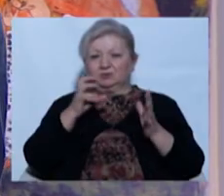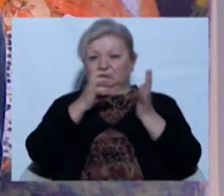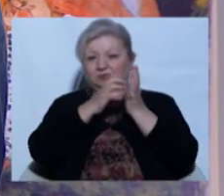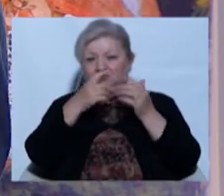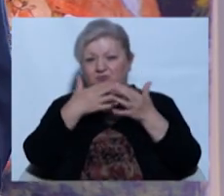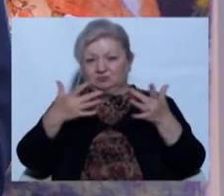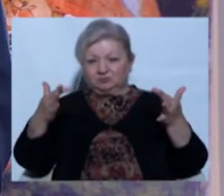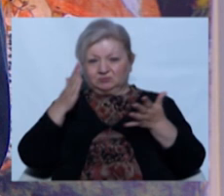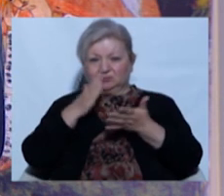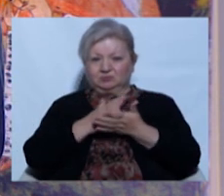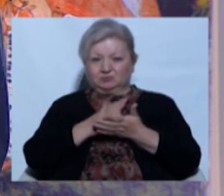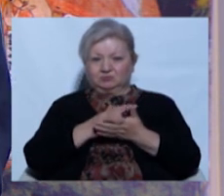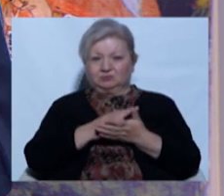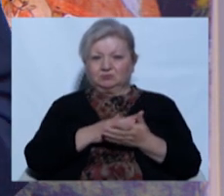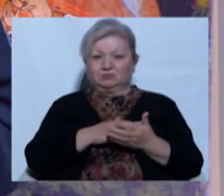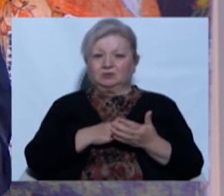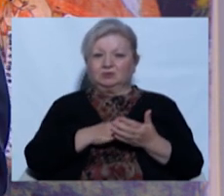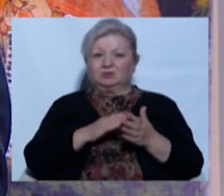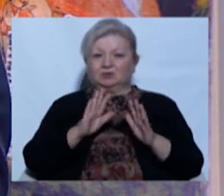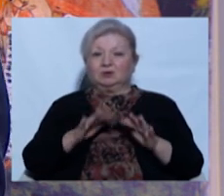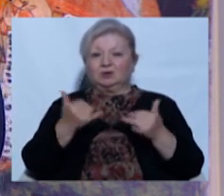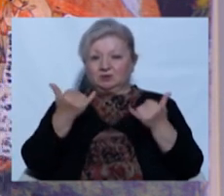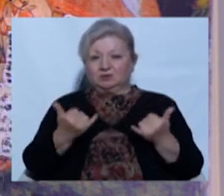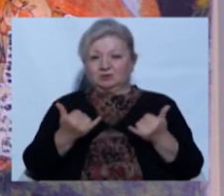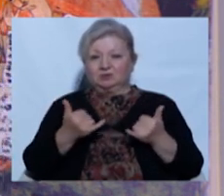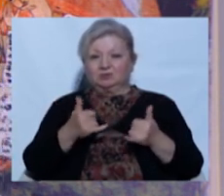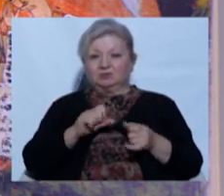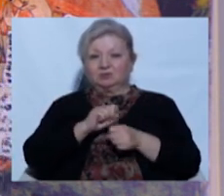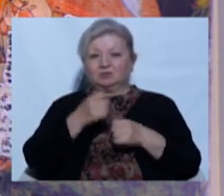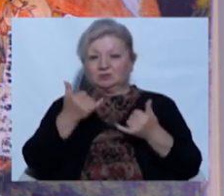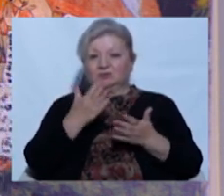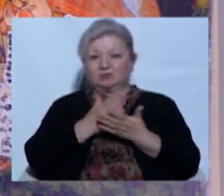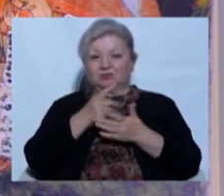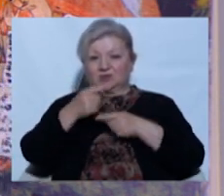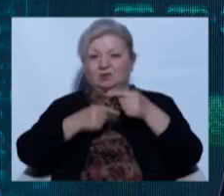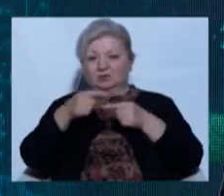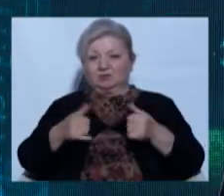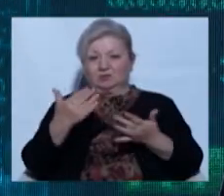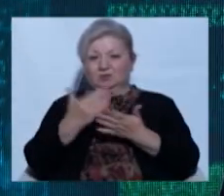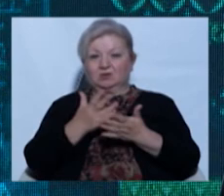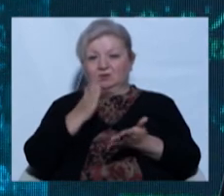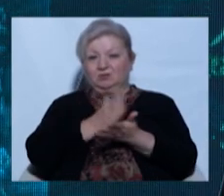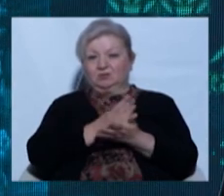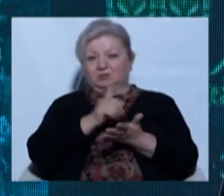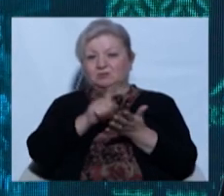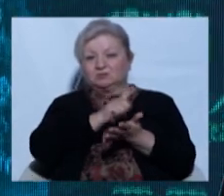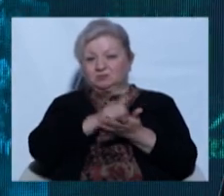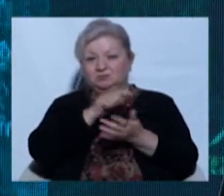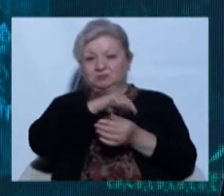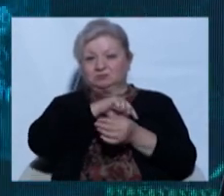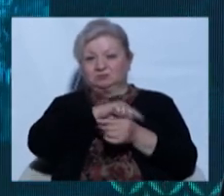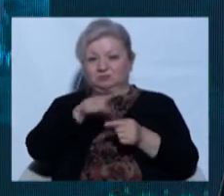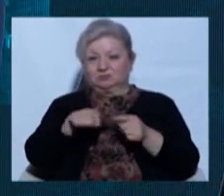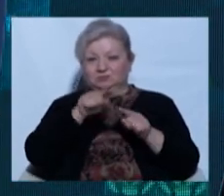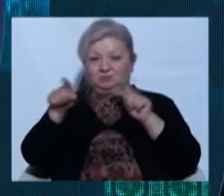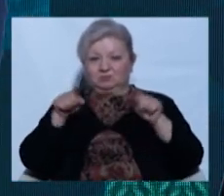მხოლოდ ძირითად სამზე გავჩერდებით, რომელიც თანამედროვე სახელმწიფოებს ახასიათებს. თვალთ შეიძლება სამივე არ გვხვდებოდა,